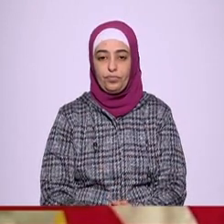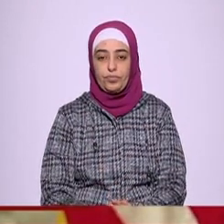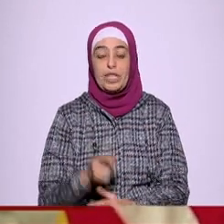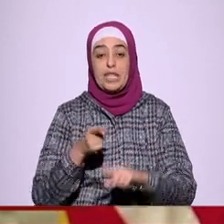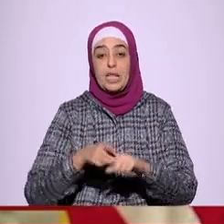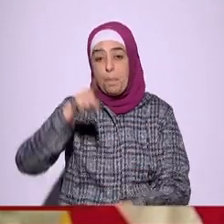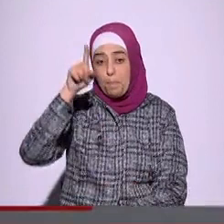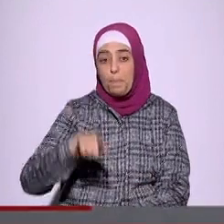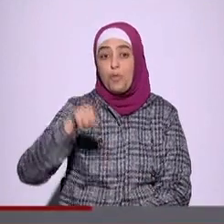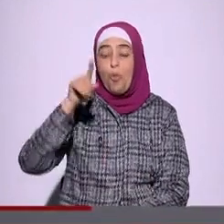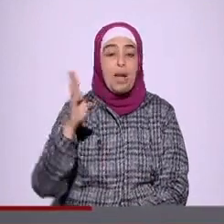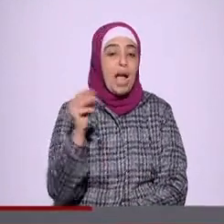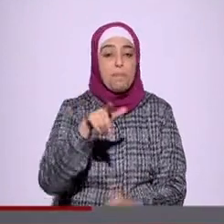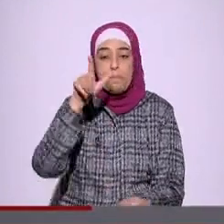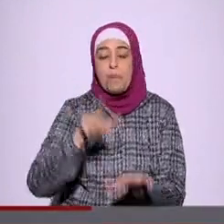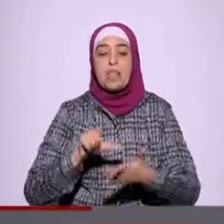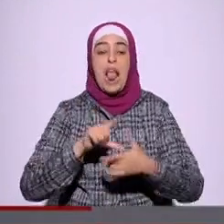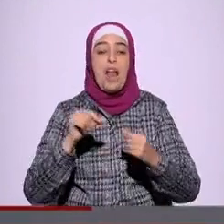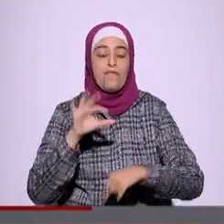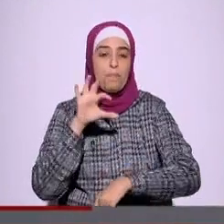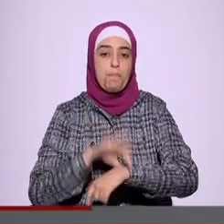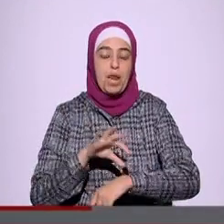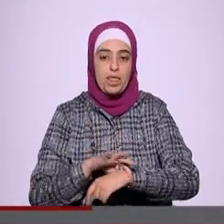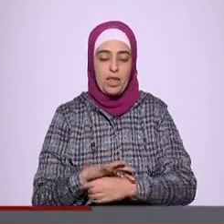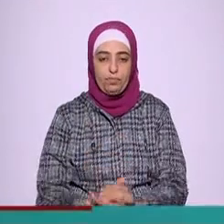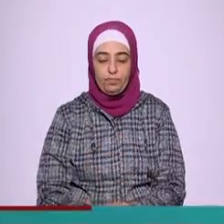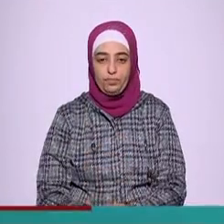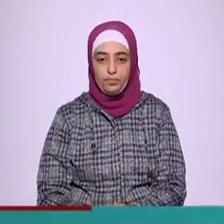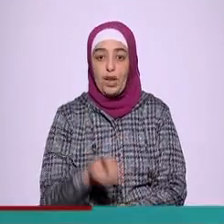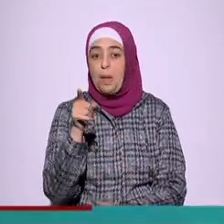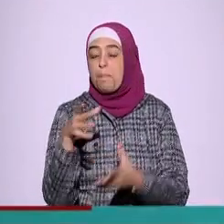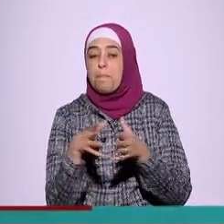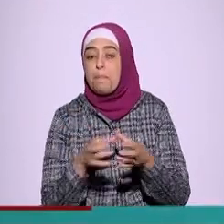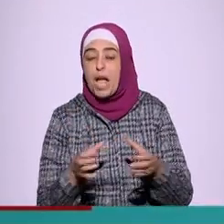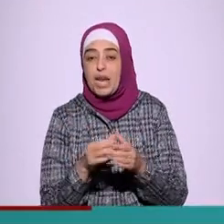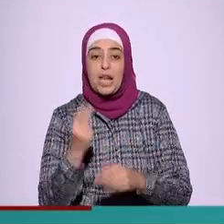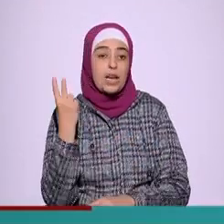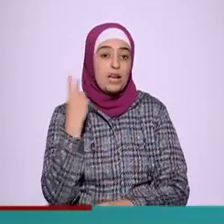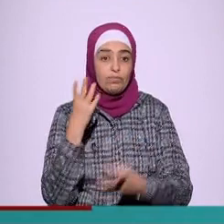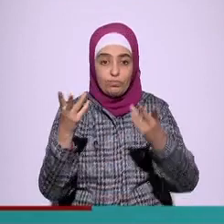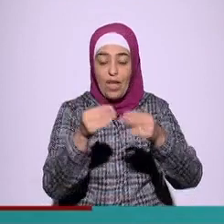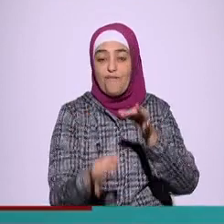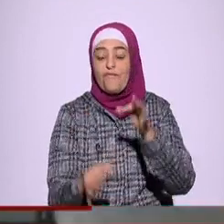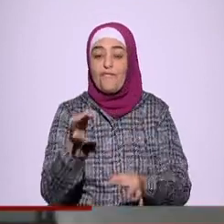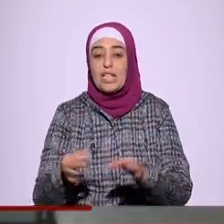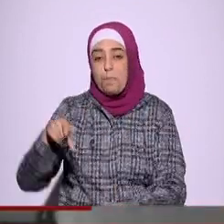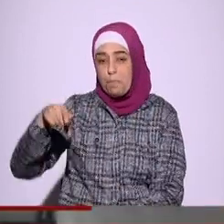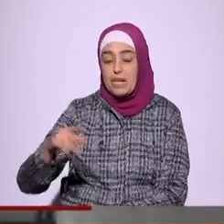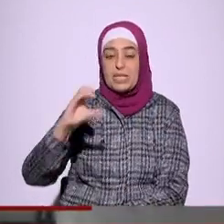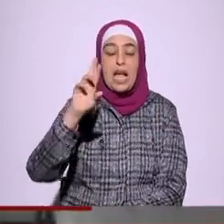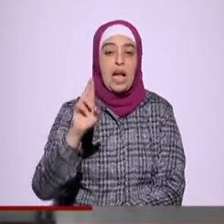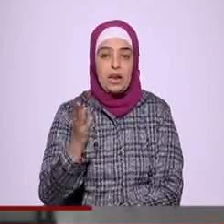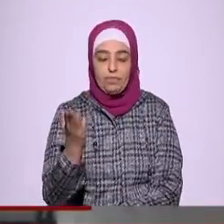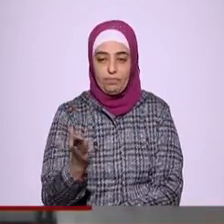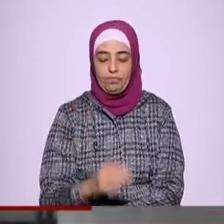100,000 إصابة كل يوم، ولكن هذه كما تعلم أن أعداد الإصابات تكشف من خلال فحص البي سي آر.